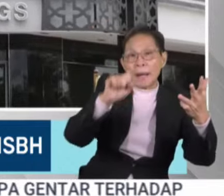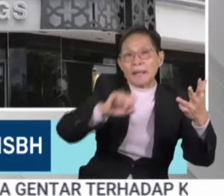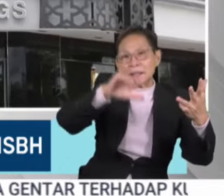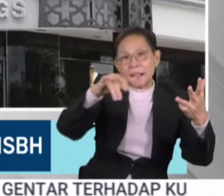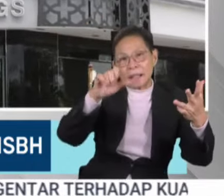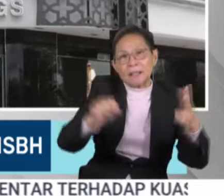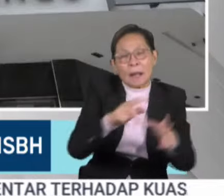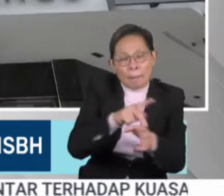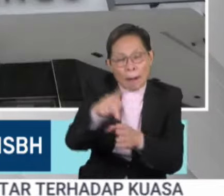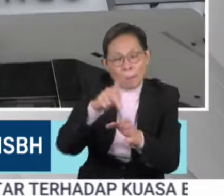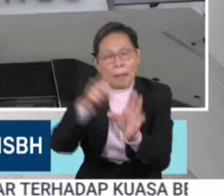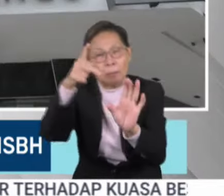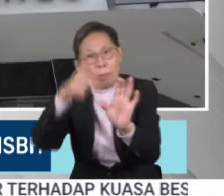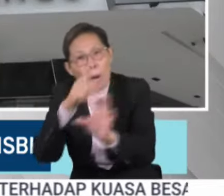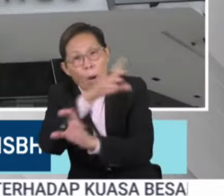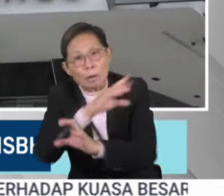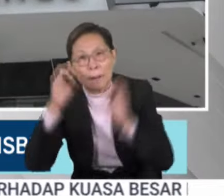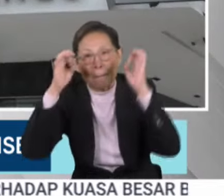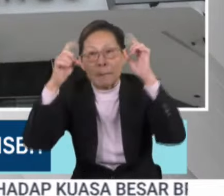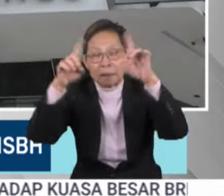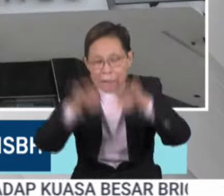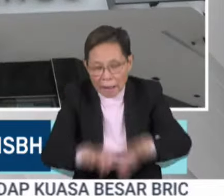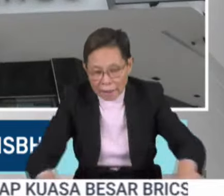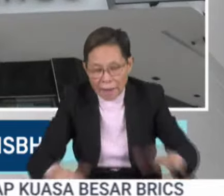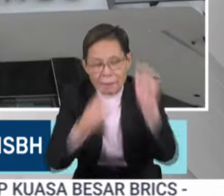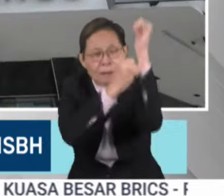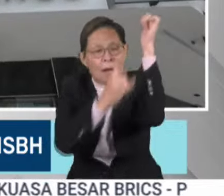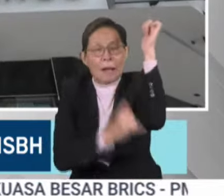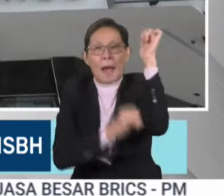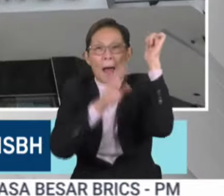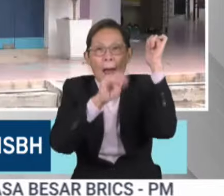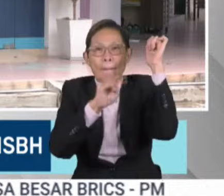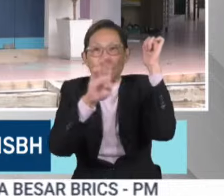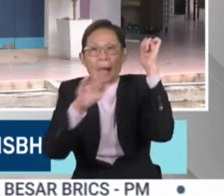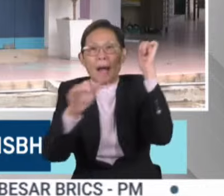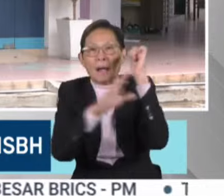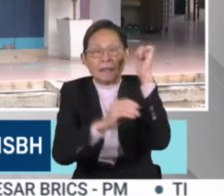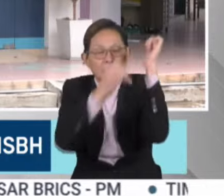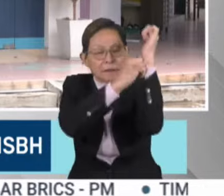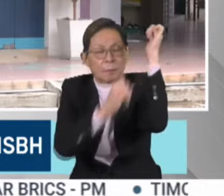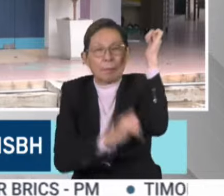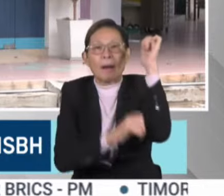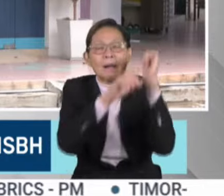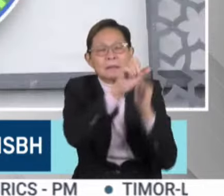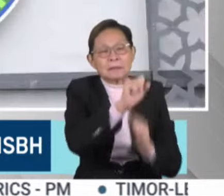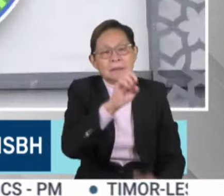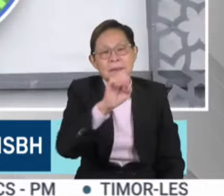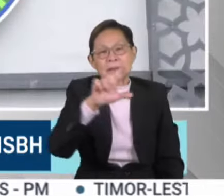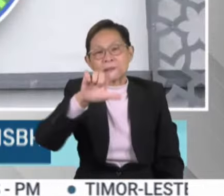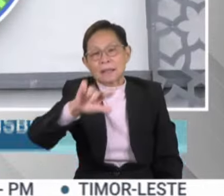JAIS, pakar-pakar psikologi dan pendidikan kanak-kanak Yayasan MBI serta Yayasan Selgate.